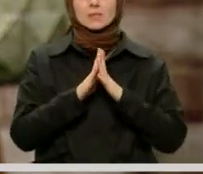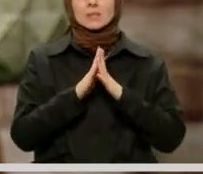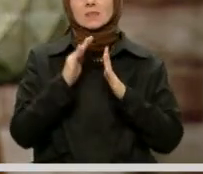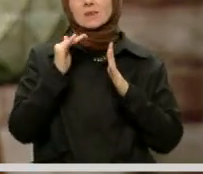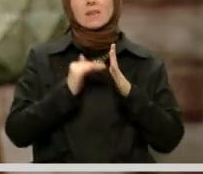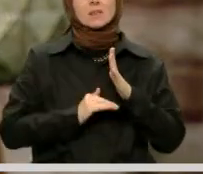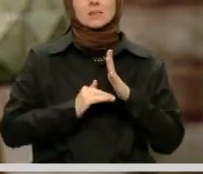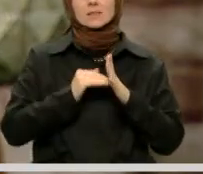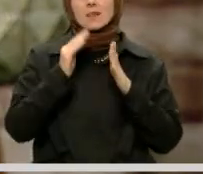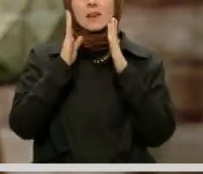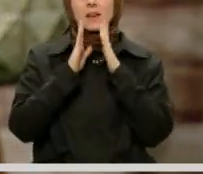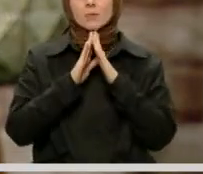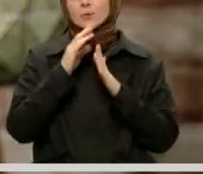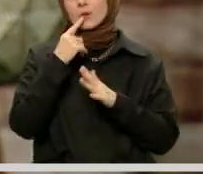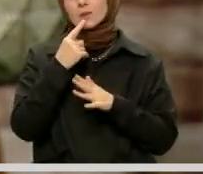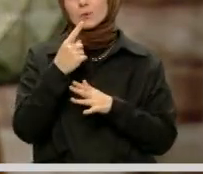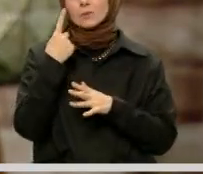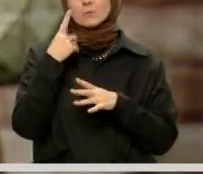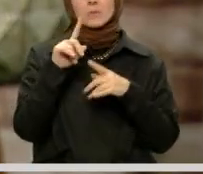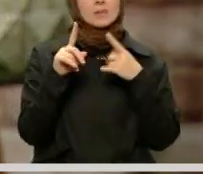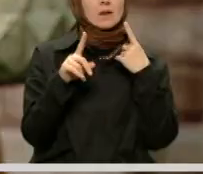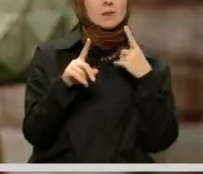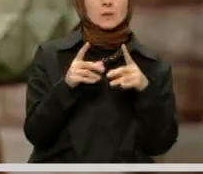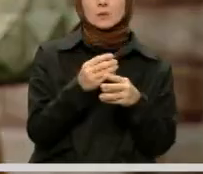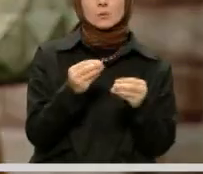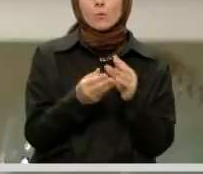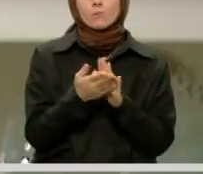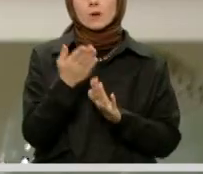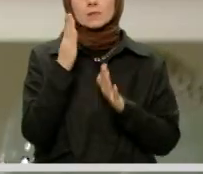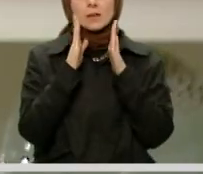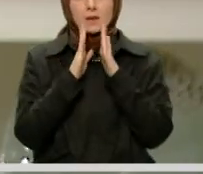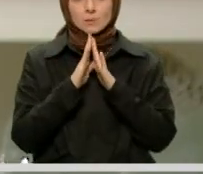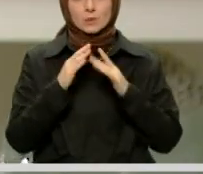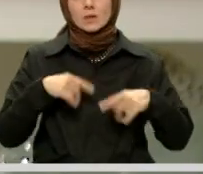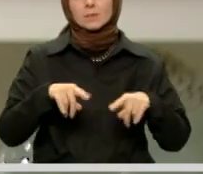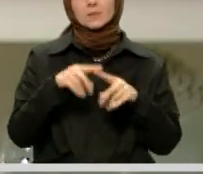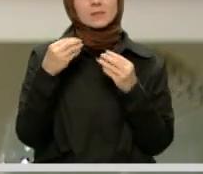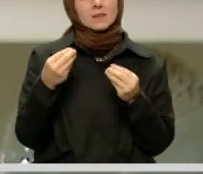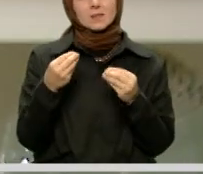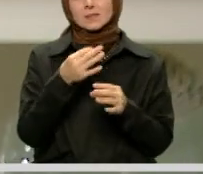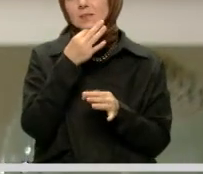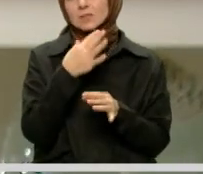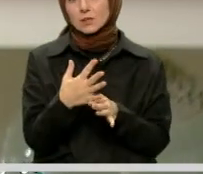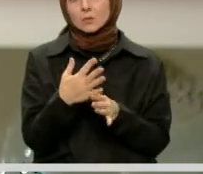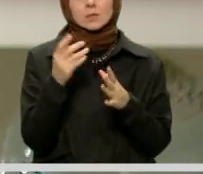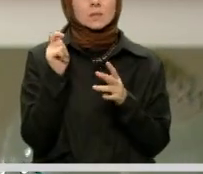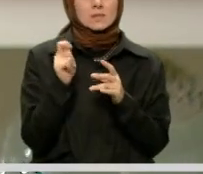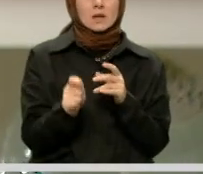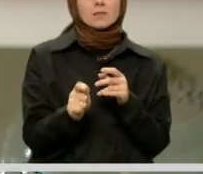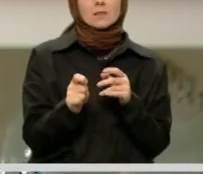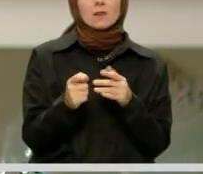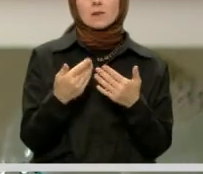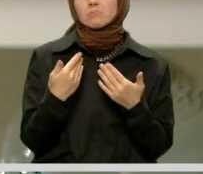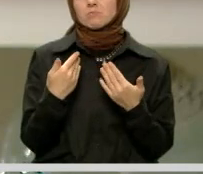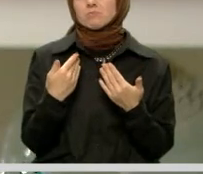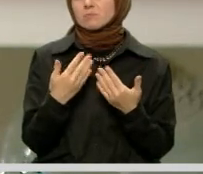az. Elhamdülillah diyoruz. Binlerce kez elhamdülillah. Ne kadar. Sizler de iyisiniz. Biz de iyiyiz hocam. Çok teşekkür ediyoruz. Hakikaten hani bence